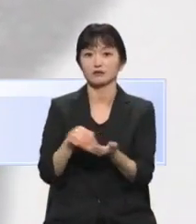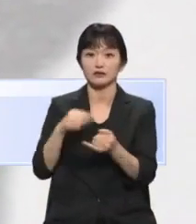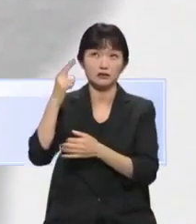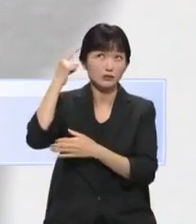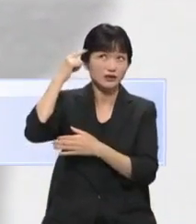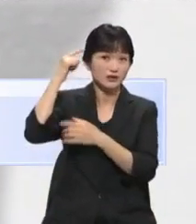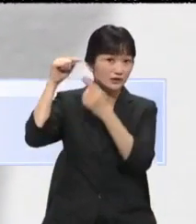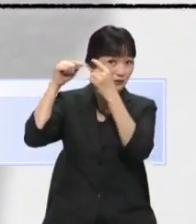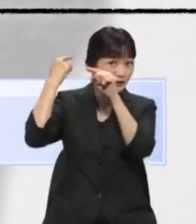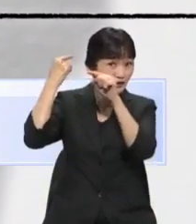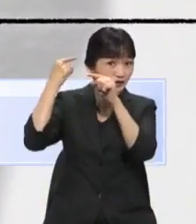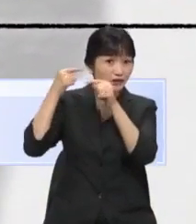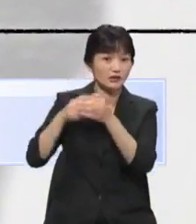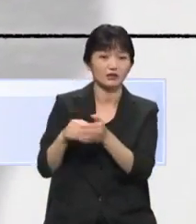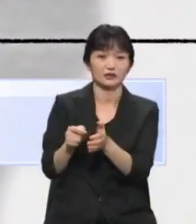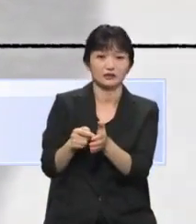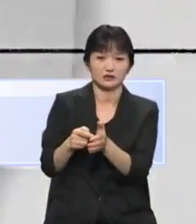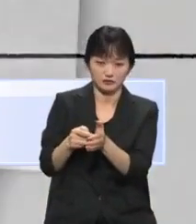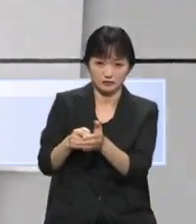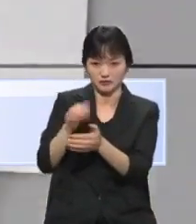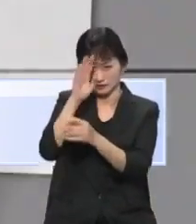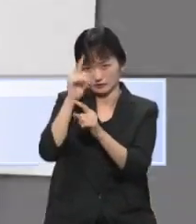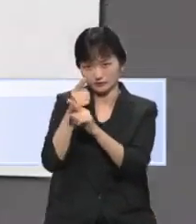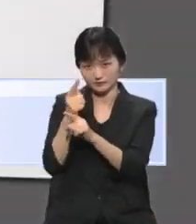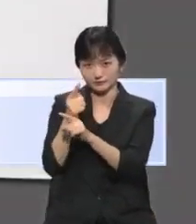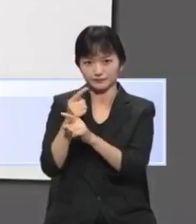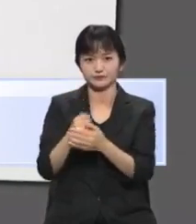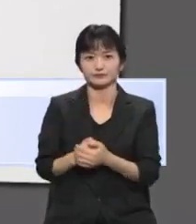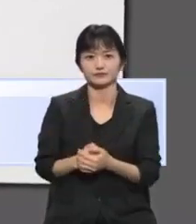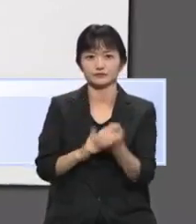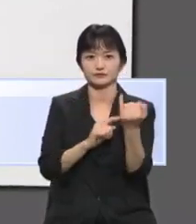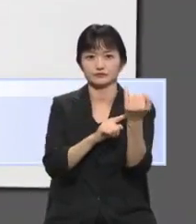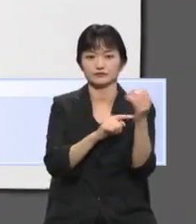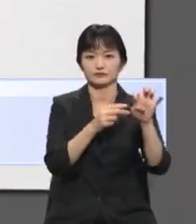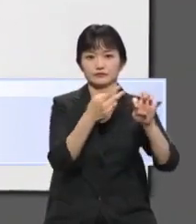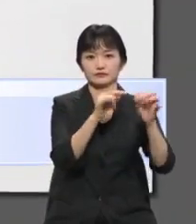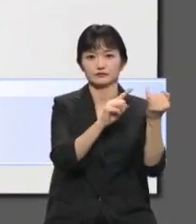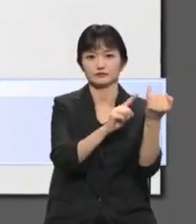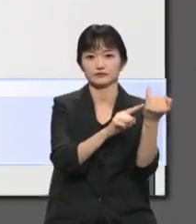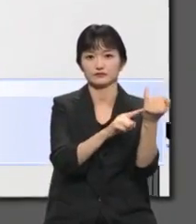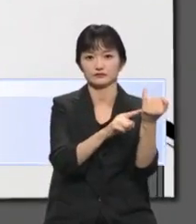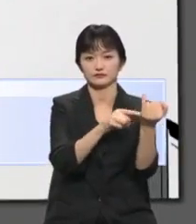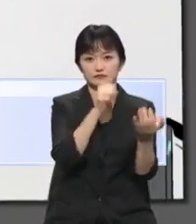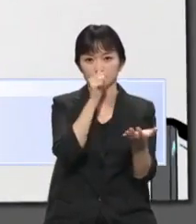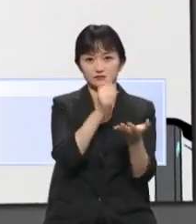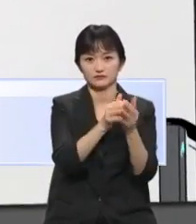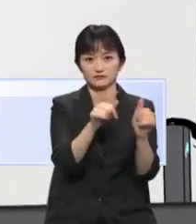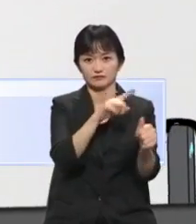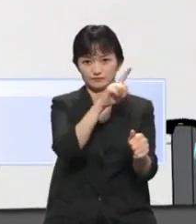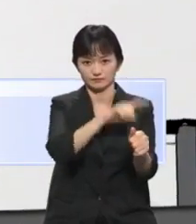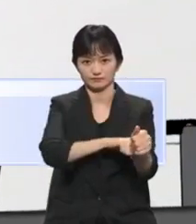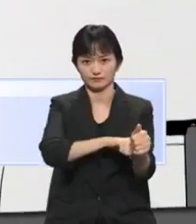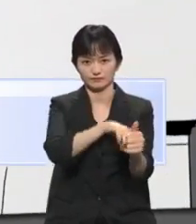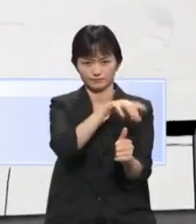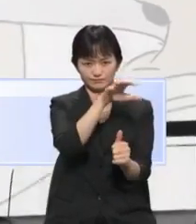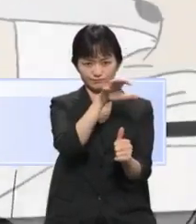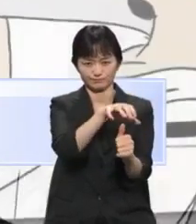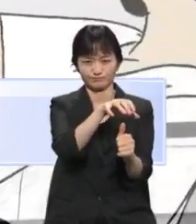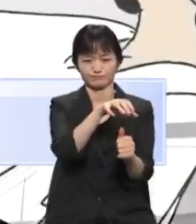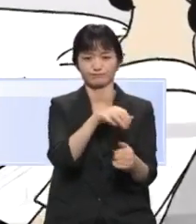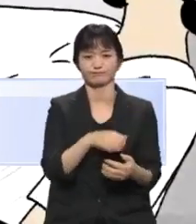이제 머리가 좀 찢어져서 응급치료를 받았고이 가해자인 40대 여성이 현행범으로 체포가 돼서 지금 구속도